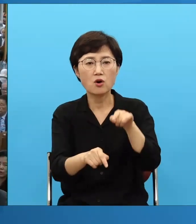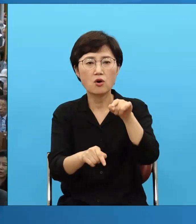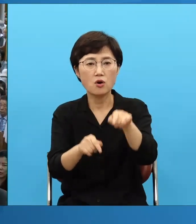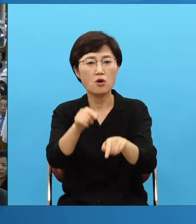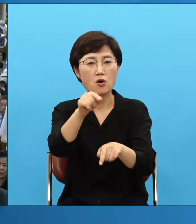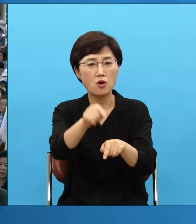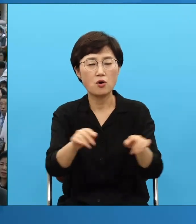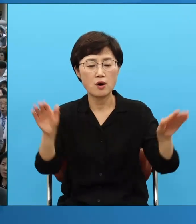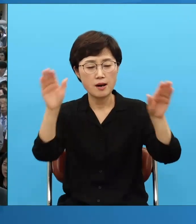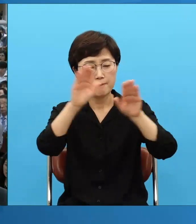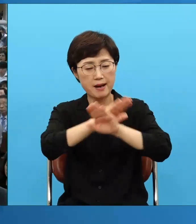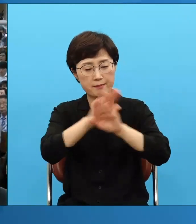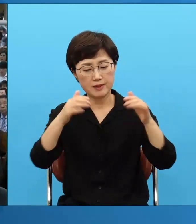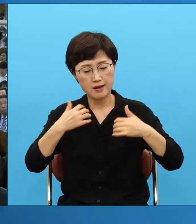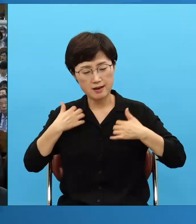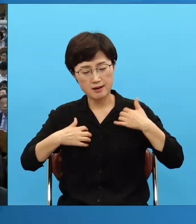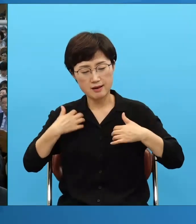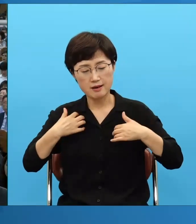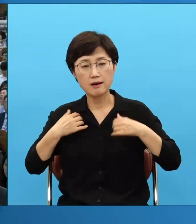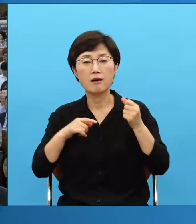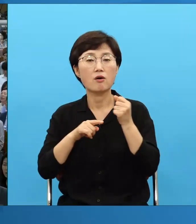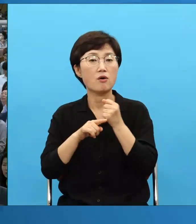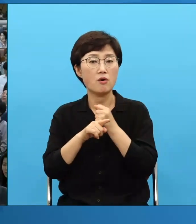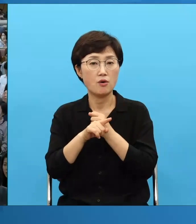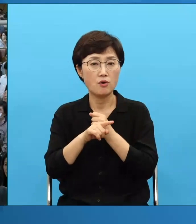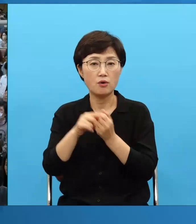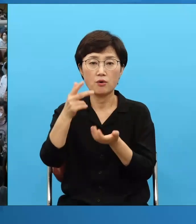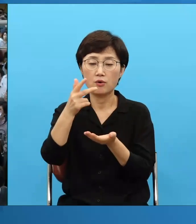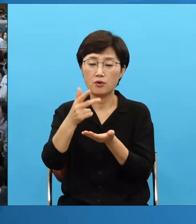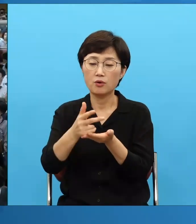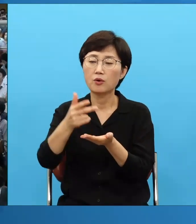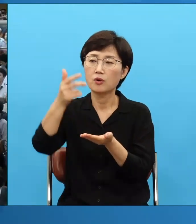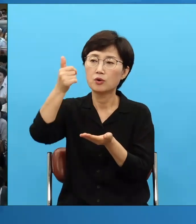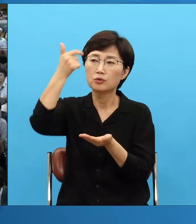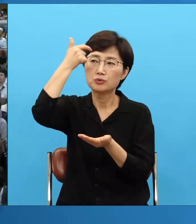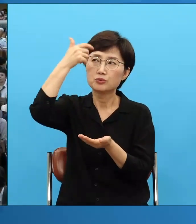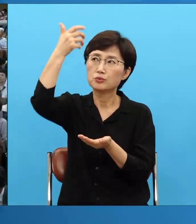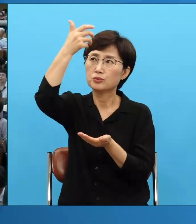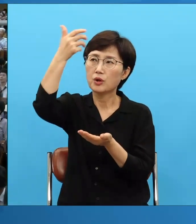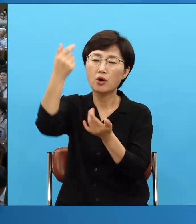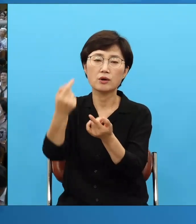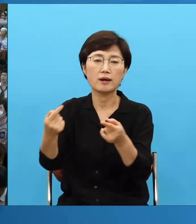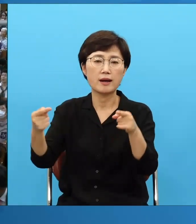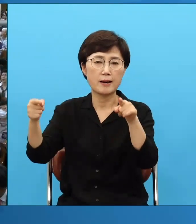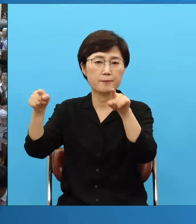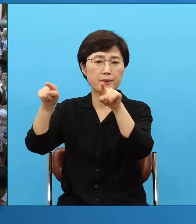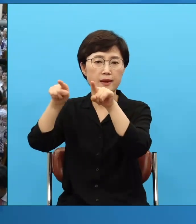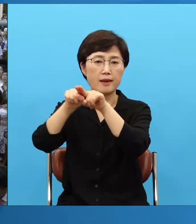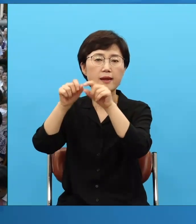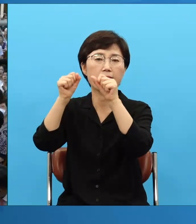좁은 길을 걸으며 만나 기뻐하는 것 주의 영이